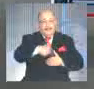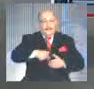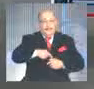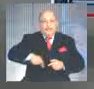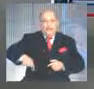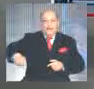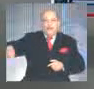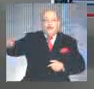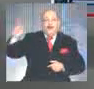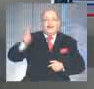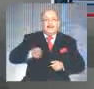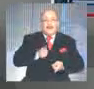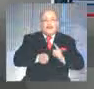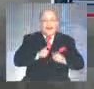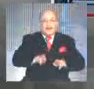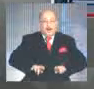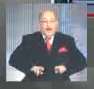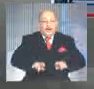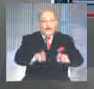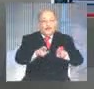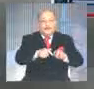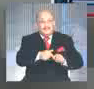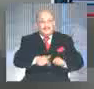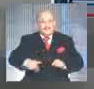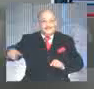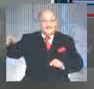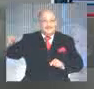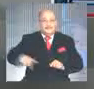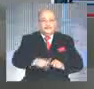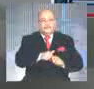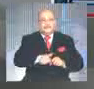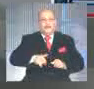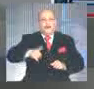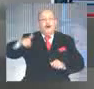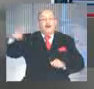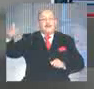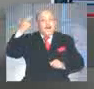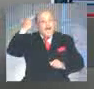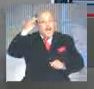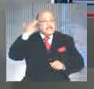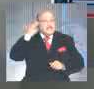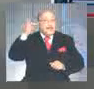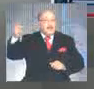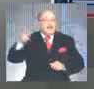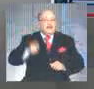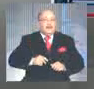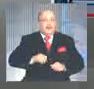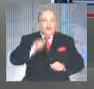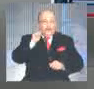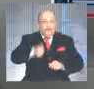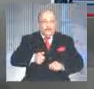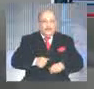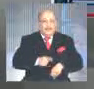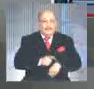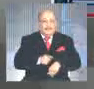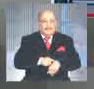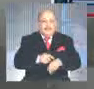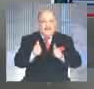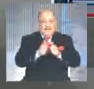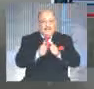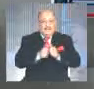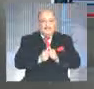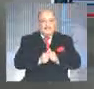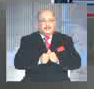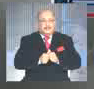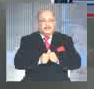سويقة ثم نهج باب سويقة فشارع باب بنات. أقرت الوزارة ما يلي: يمنع وقوف العربات بجميع أصنافها غدا